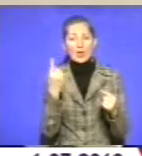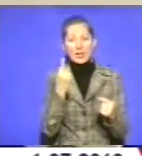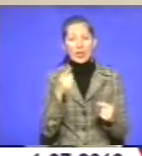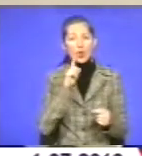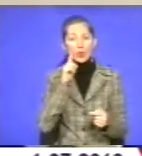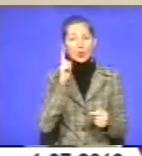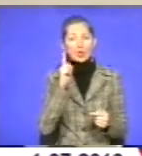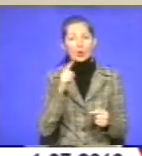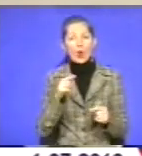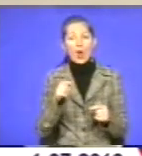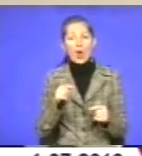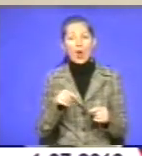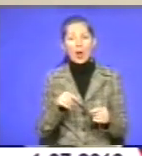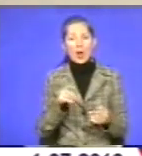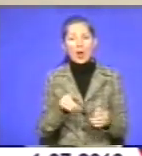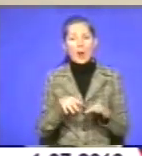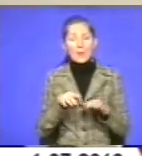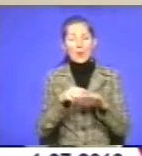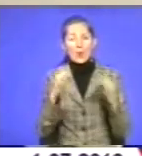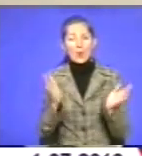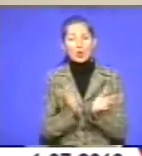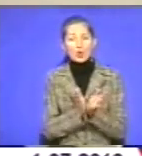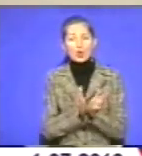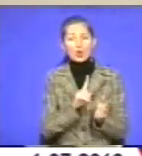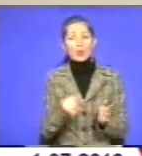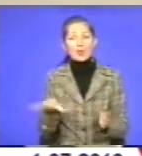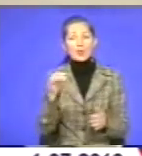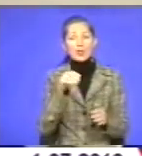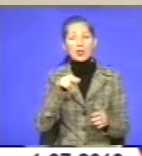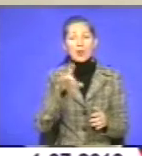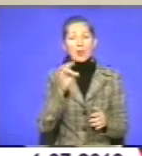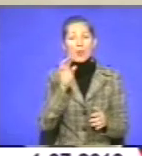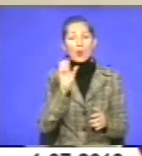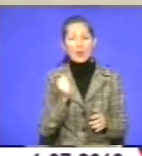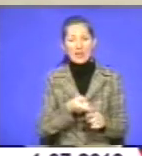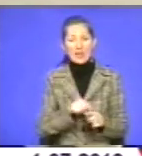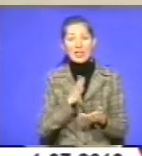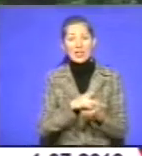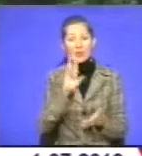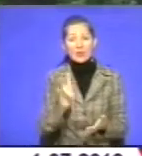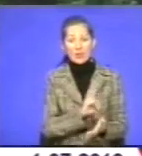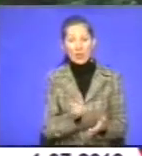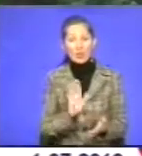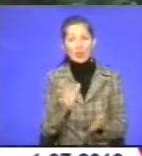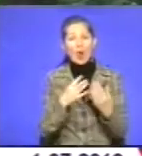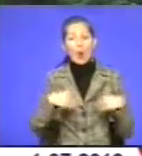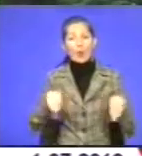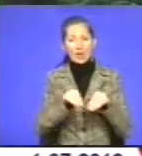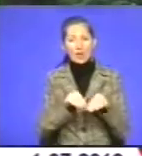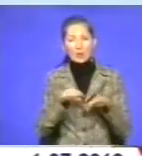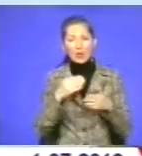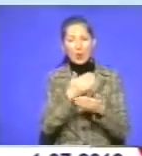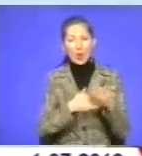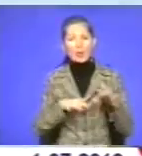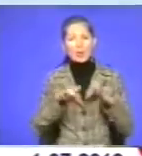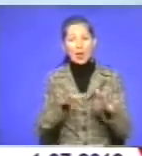тенденція в молодіжному апостоляті, про те, щоб всі прощі, які відбуваються в церкві, щоб вони були об'єднані. У програмі заходів у